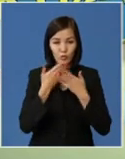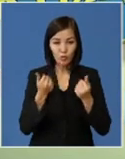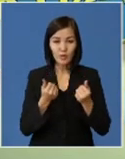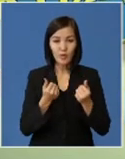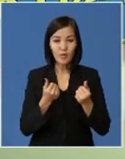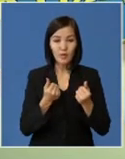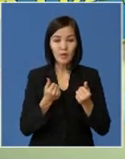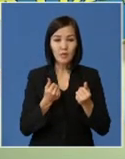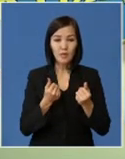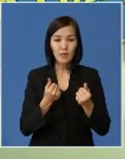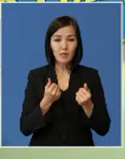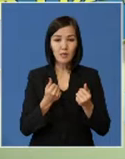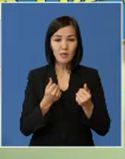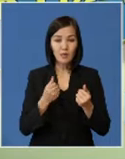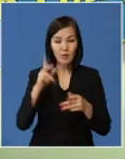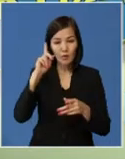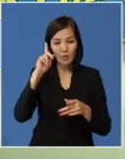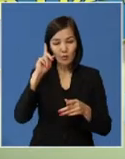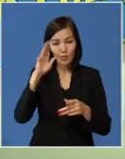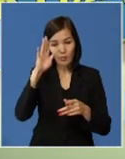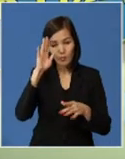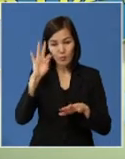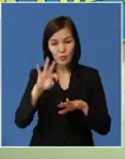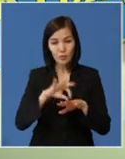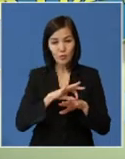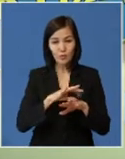Жолдасым жүректен операция болған, жұмысқа жарамайды, ауыр жұмысқа.